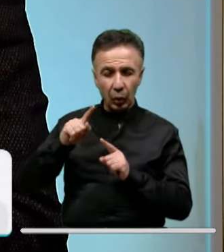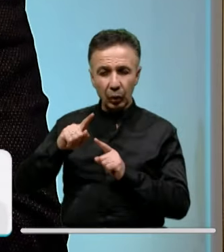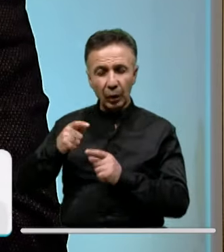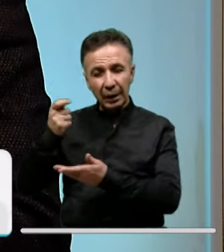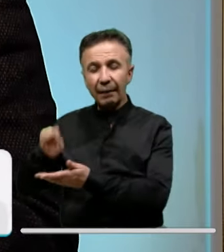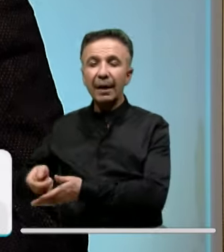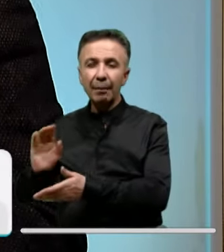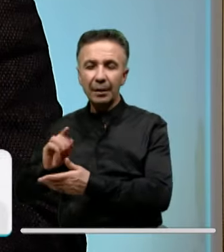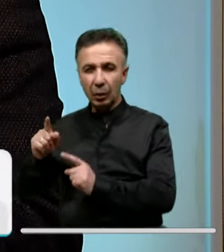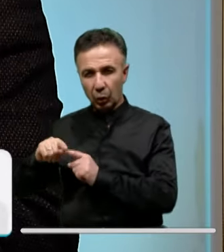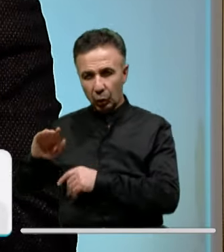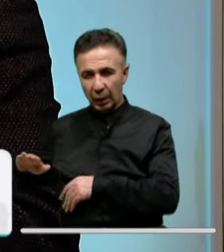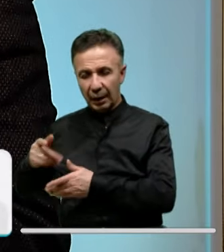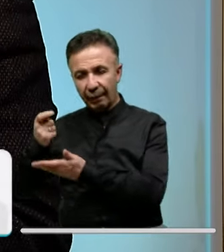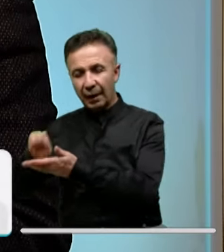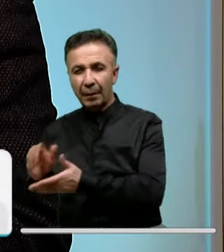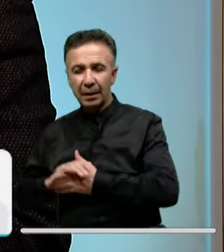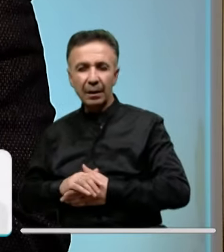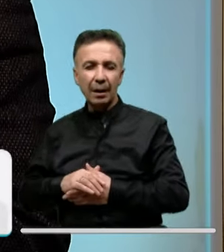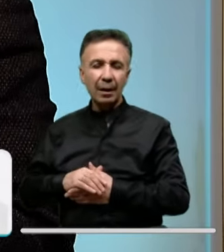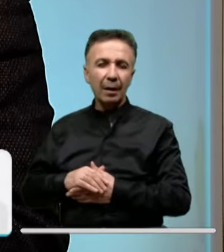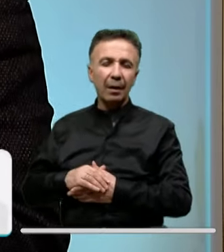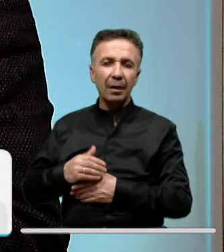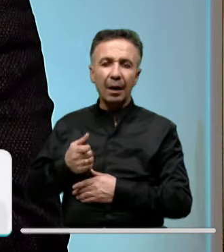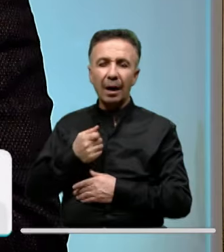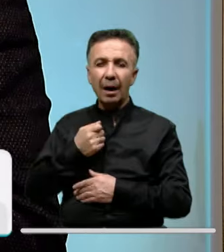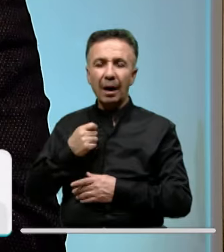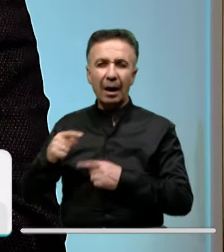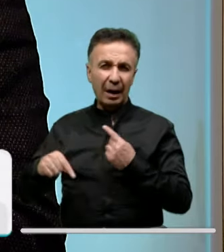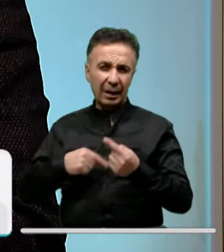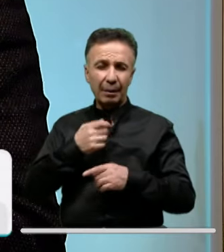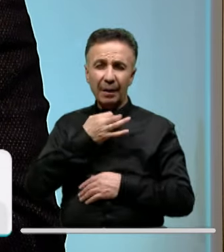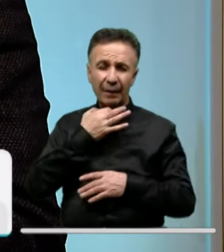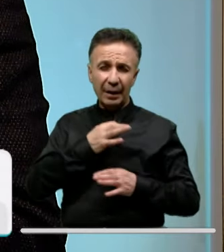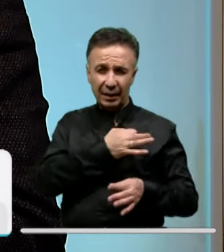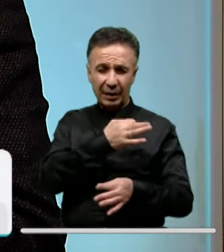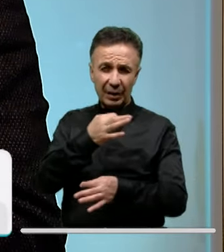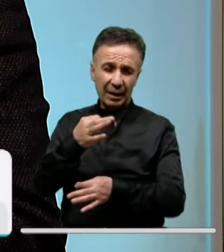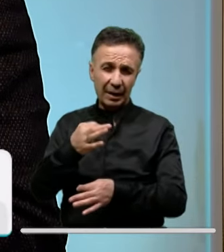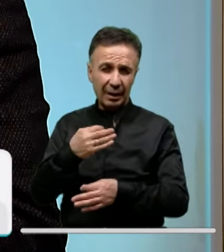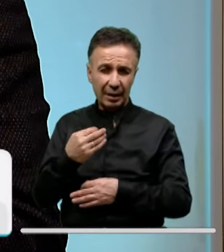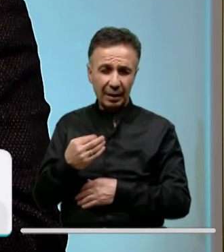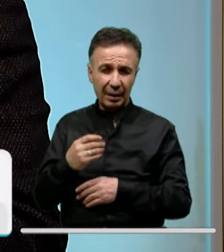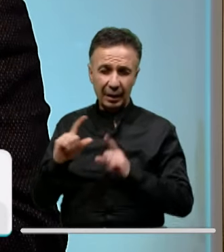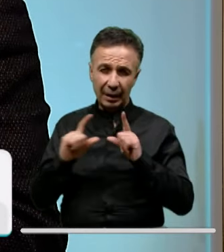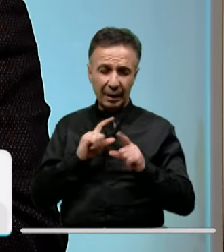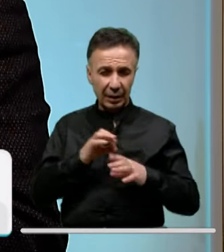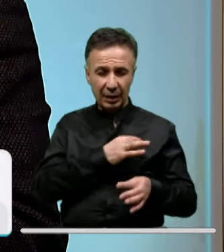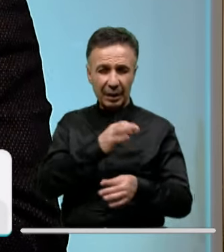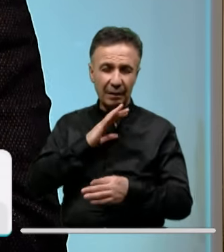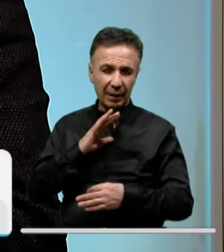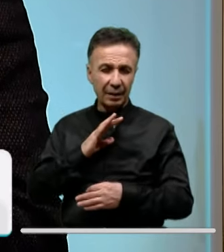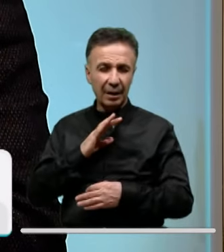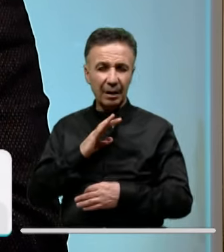verilir? Diyelim etrafında eğer hısım akrabadan fakir fukara, mağdur muhtaç hısım akraba varsa onlar olabilir